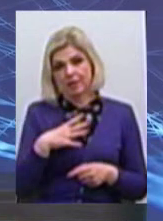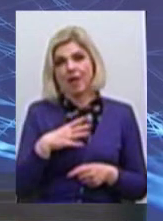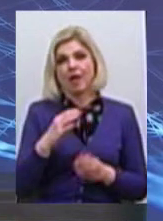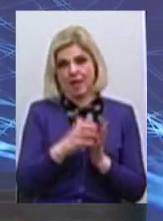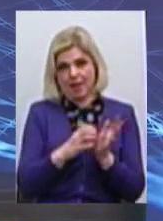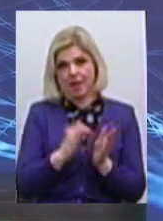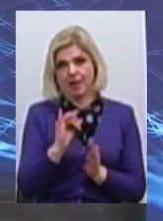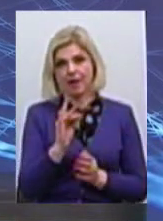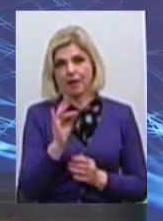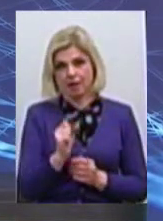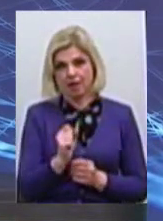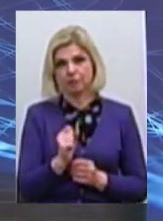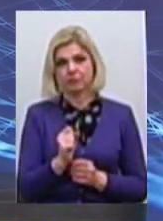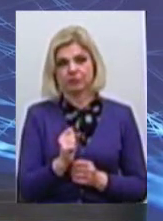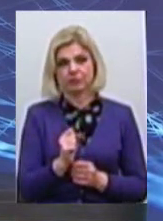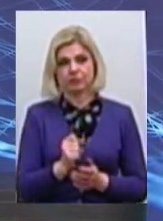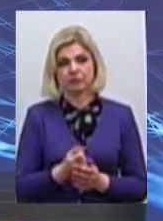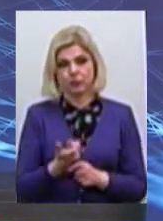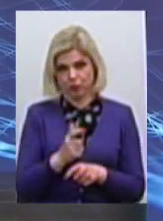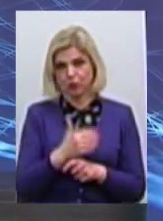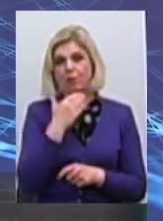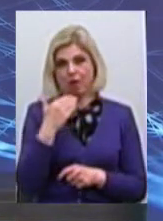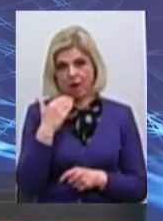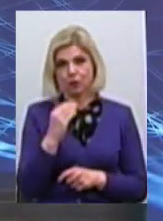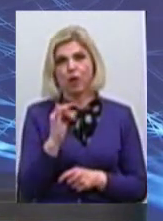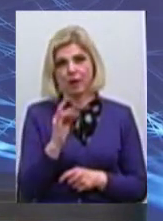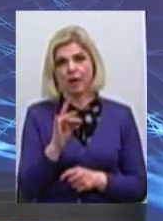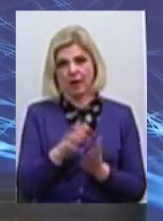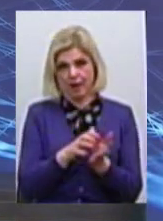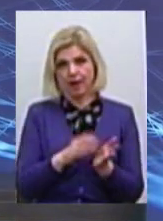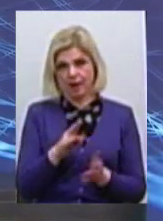ікра, досить багато на них було ікри.